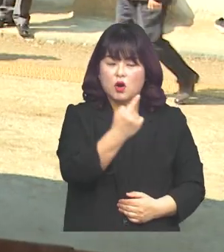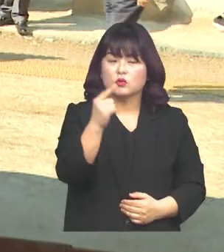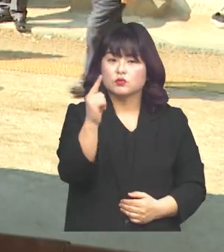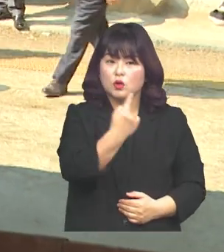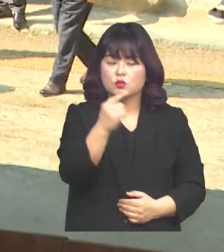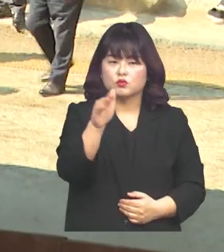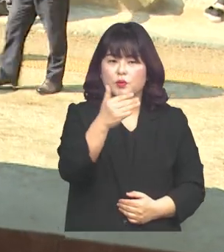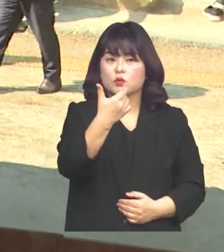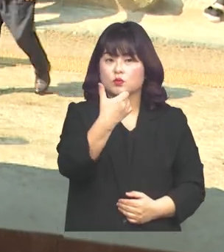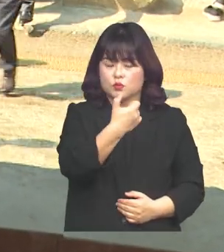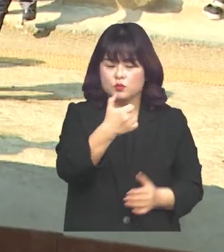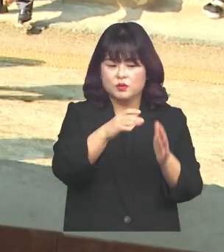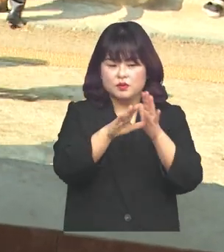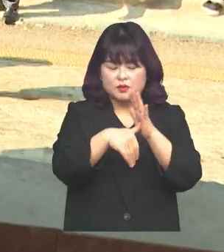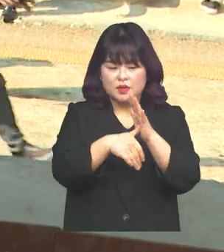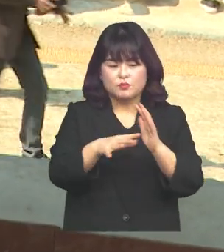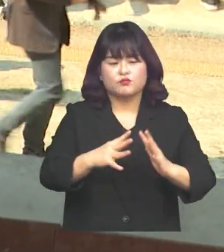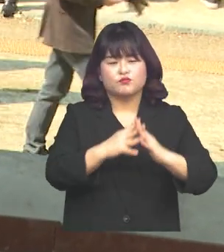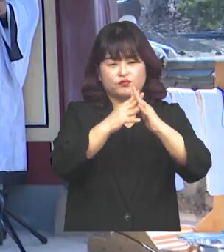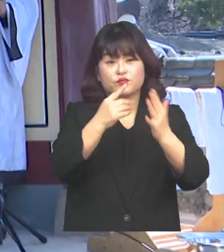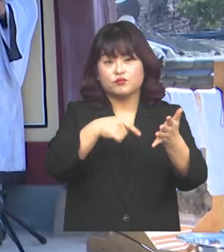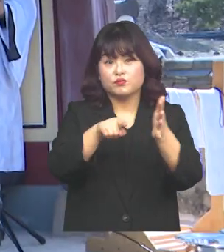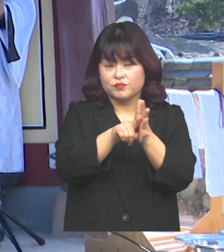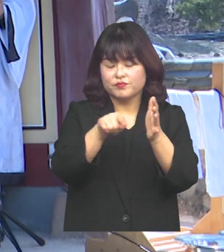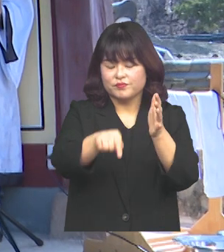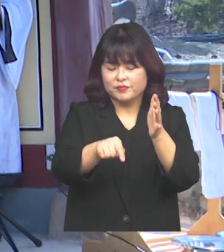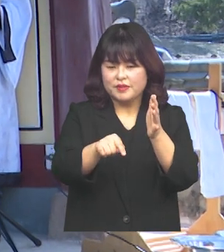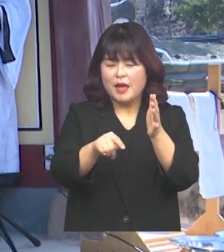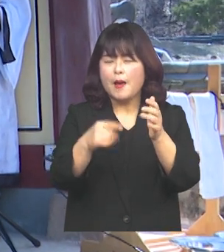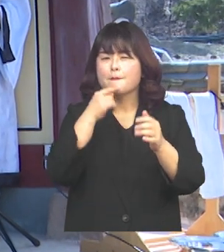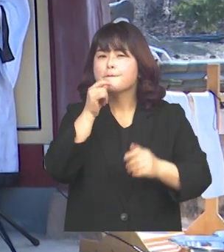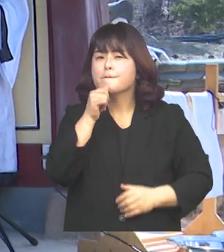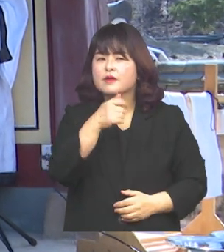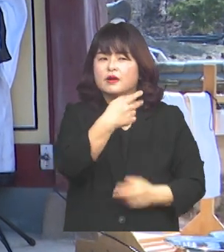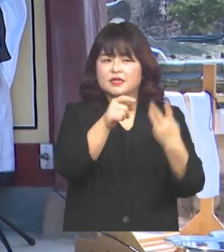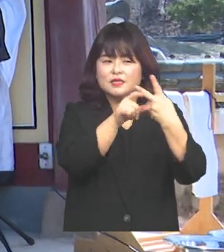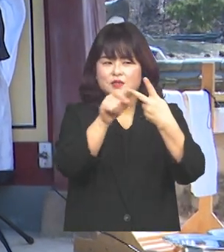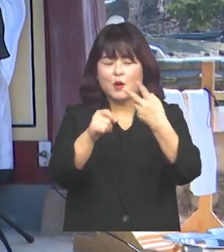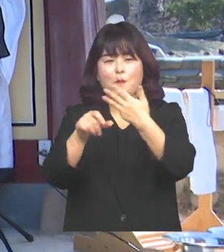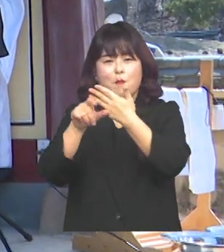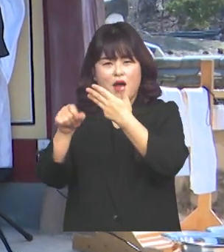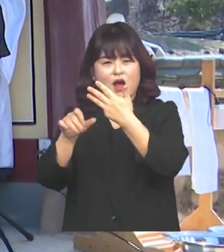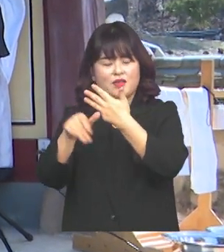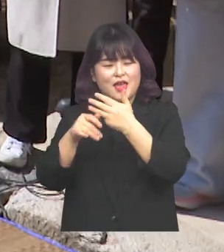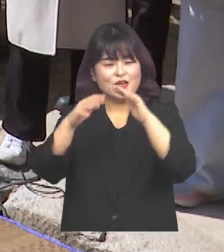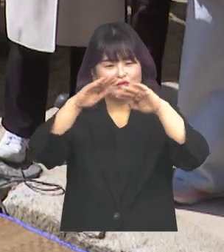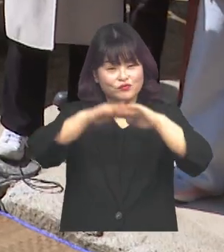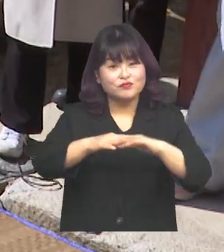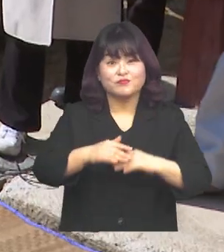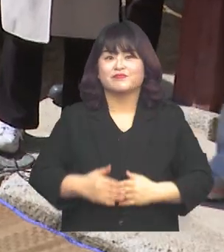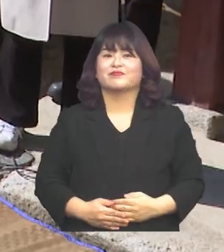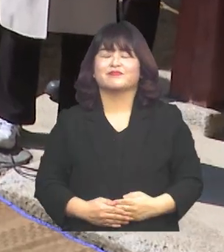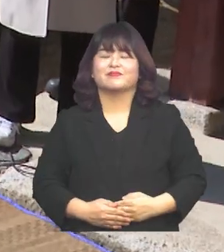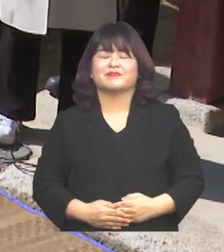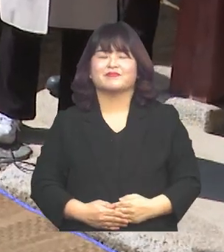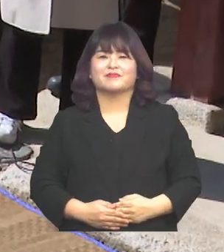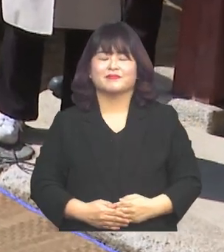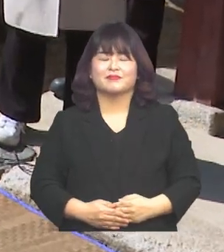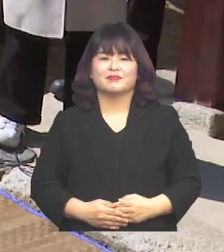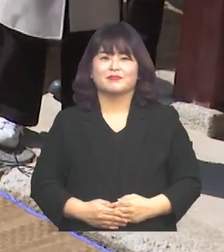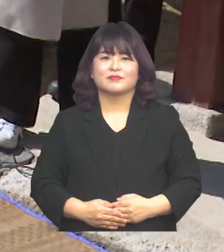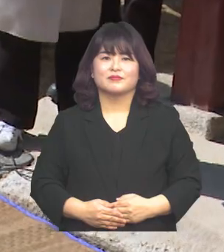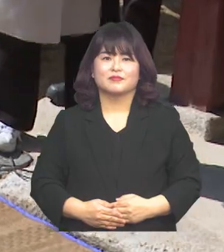1650년에 조광조의 학문과 덕행을 추모하기 위해 설립됐으며 매년 음력 2월과 8월에는 향사를 지내고 있습니다.